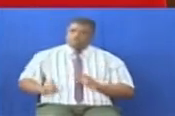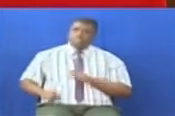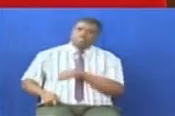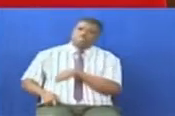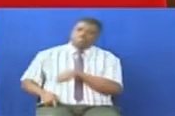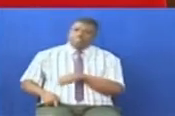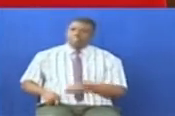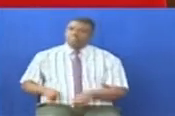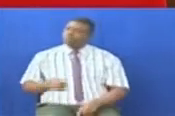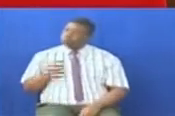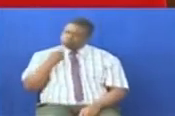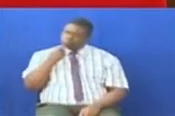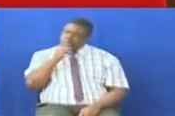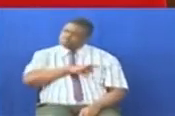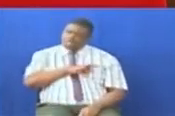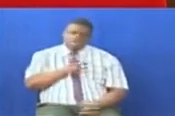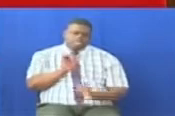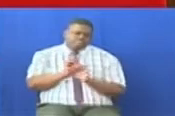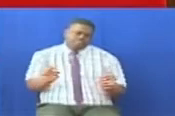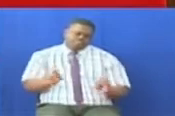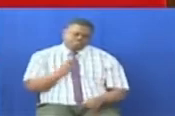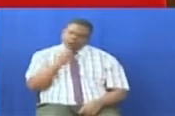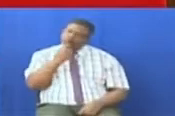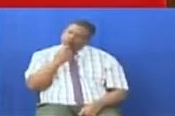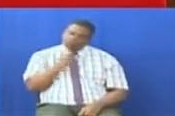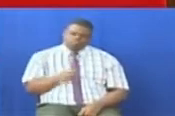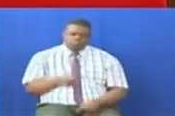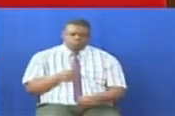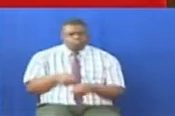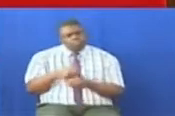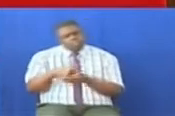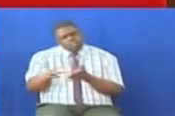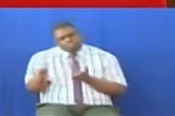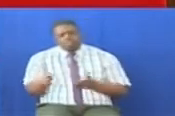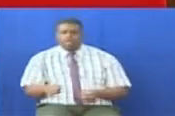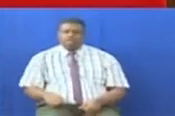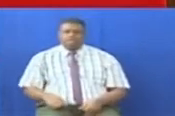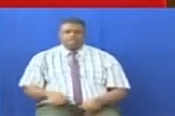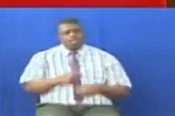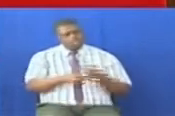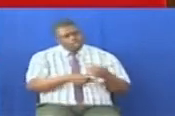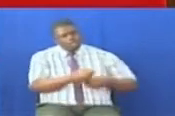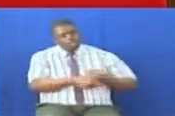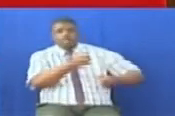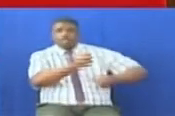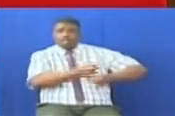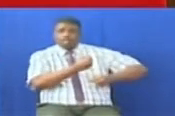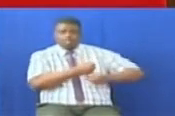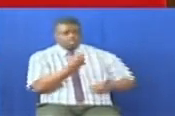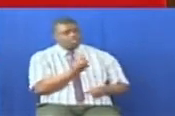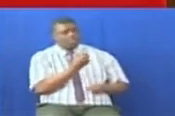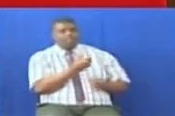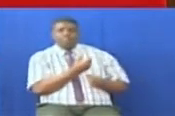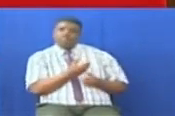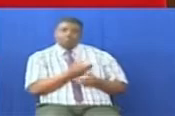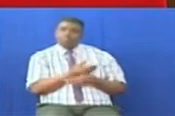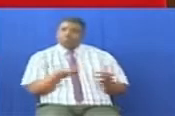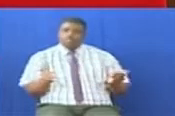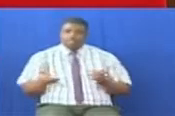Ni posho tu, posho. Wapewe kwa wakati ili waendelee kutumikia taifa lao bila kinyongo